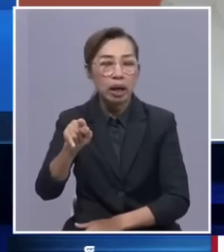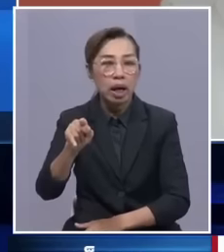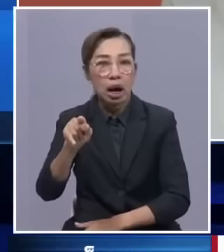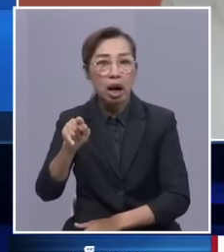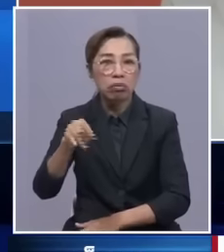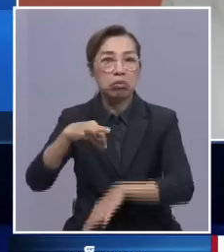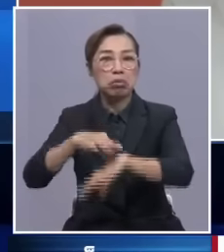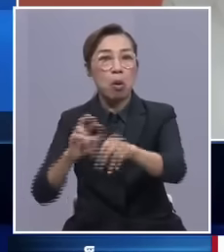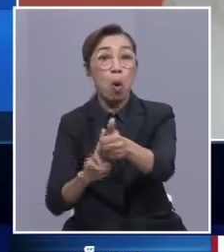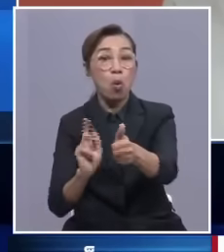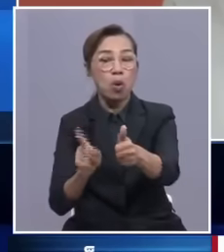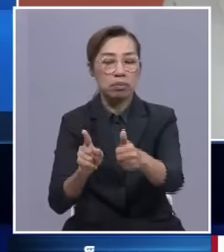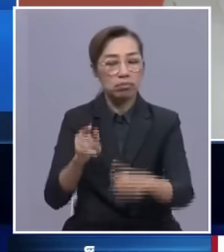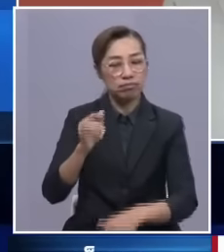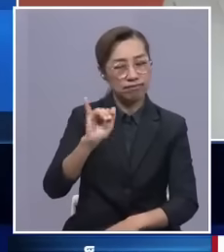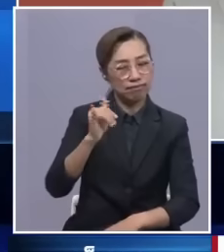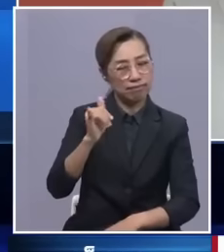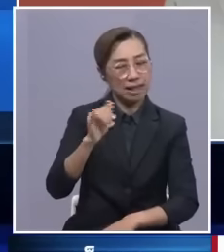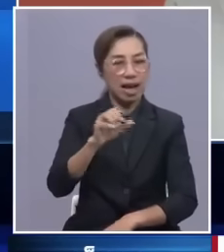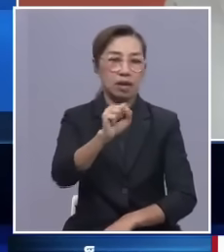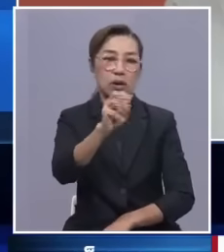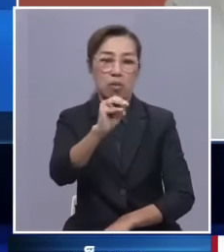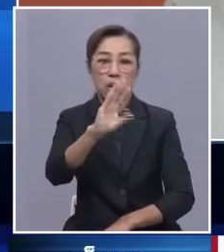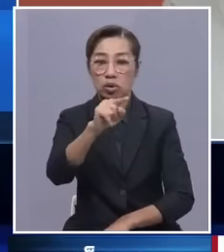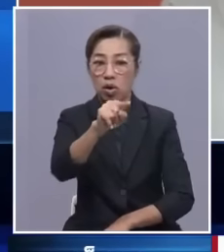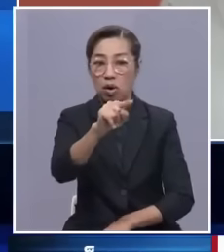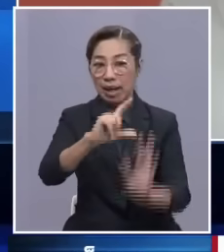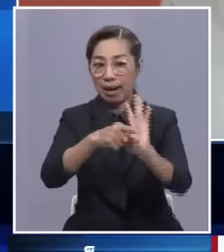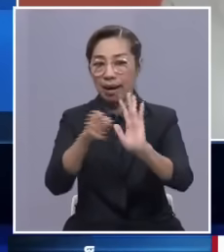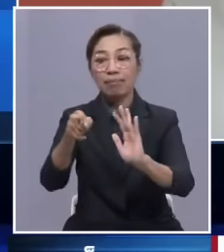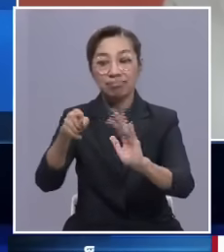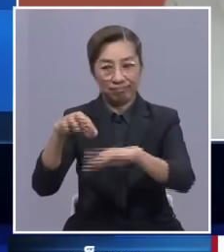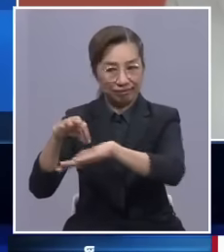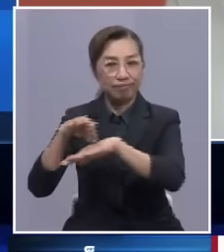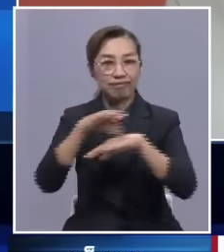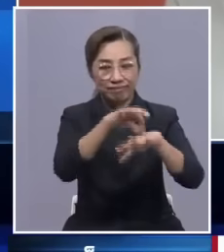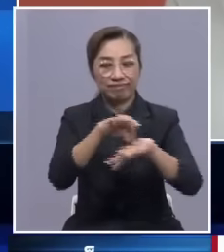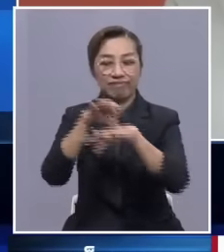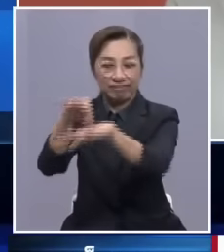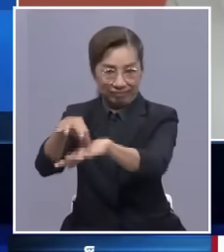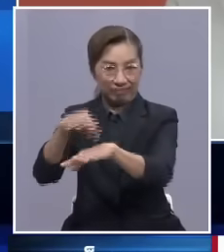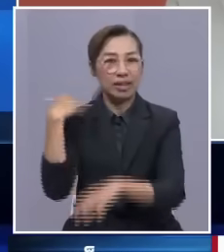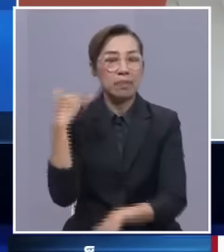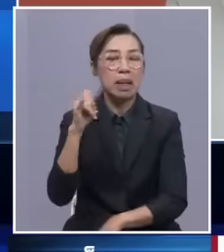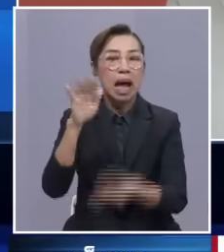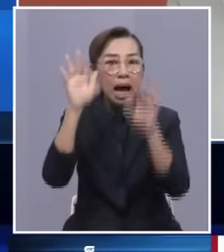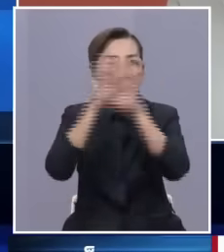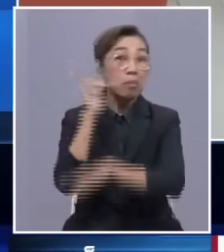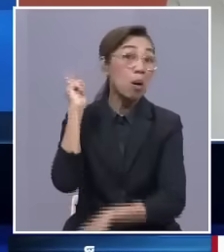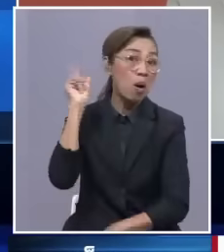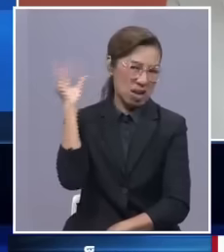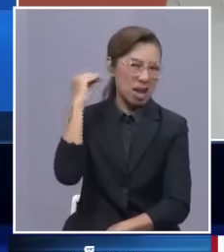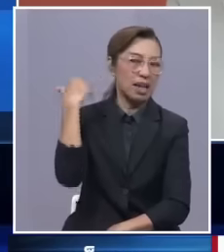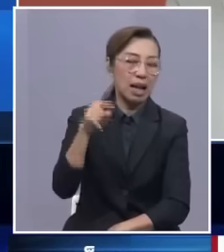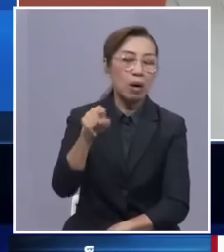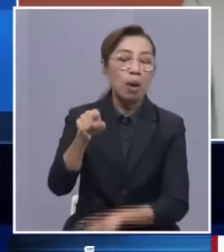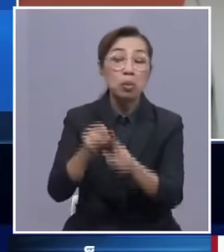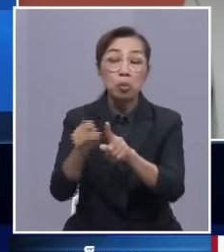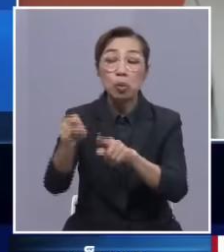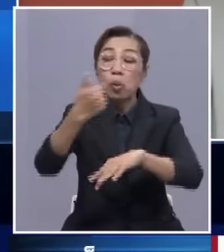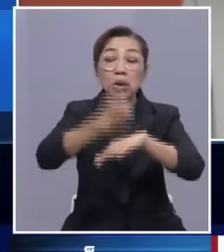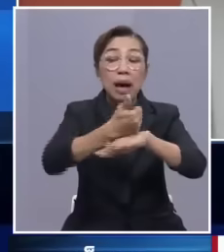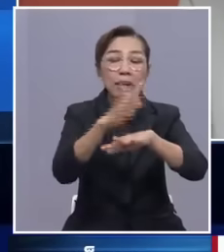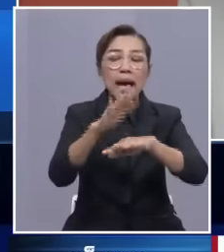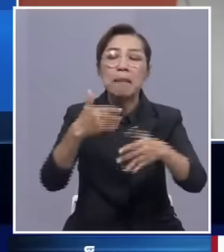ขาธิการสมช.หรือไม ่มีกระแสข่าวมาตั้งแต่ตอนนั้นแล้วนะฮะว่าตำแหน่งปลอบใจก็น่าจะเป็นตำแหน่งนี้เลข